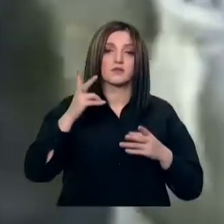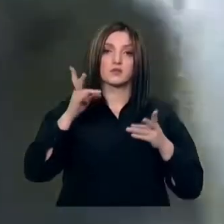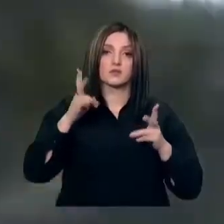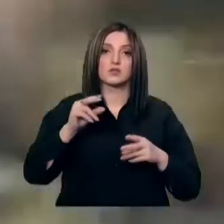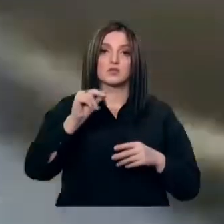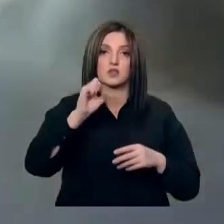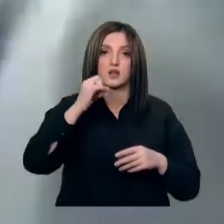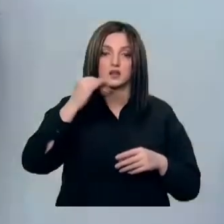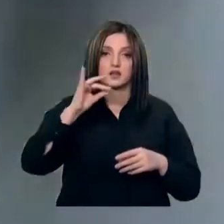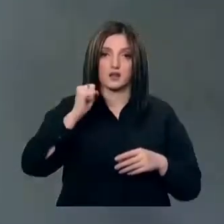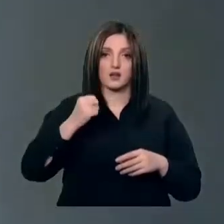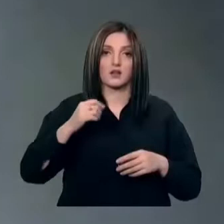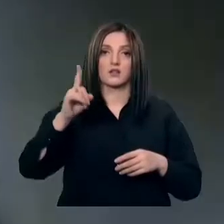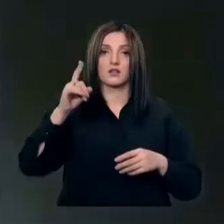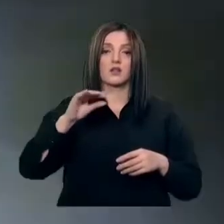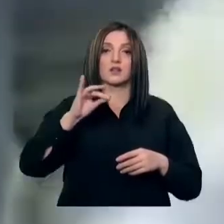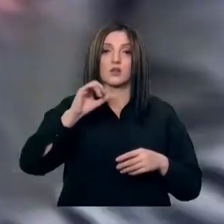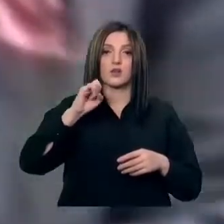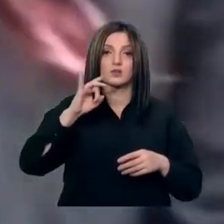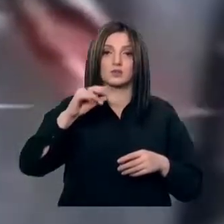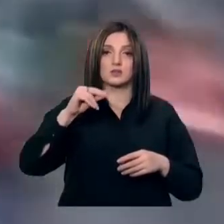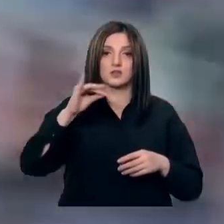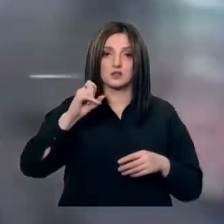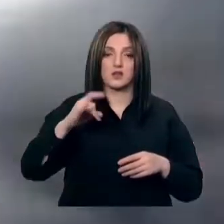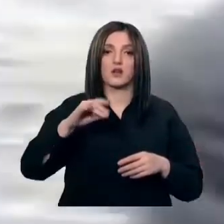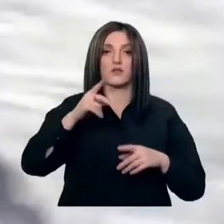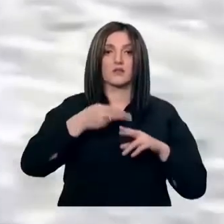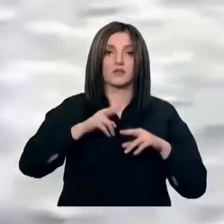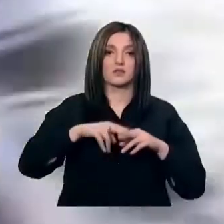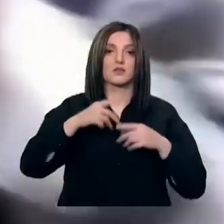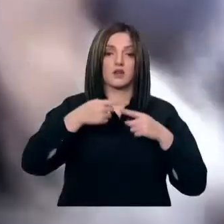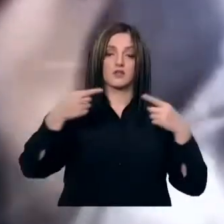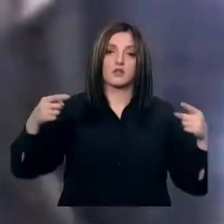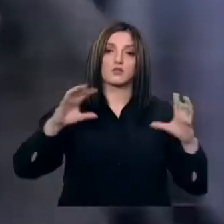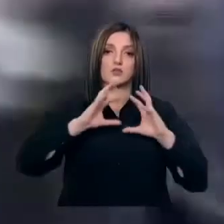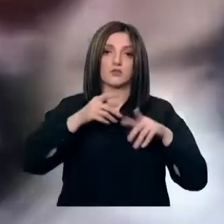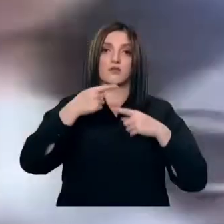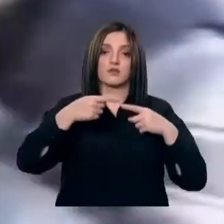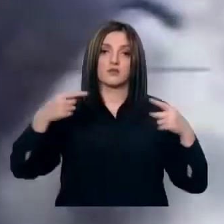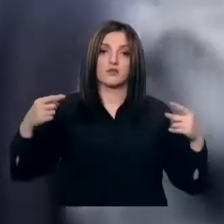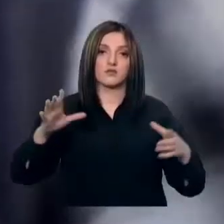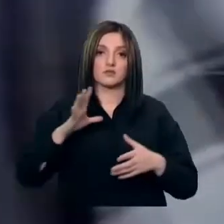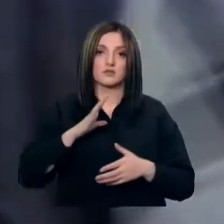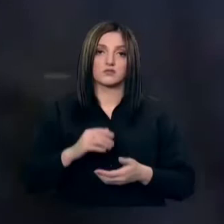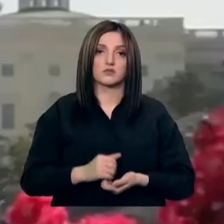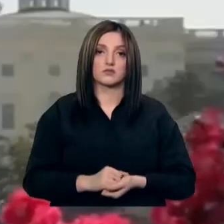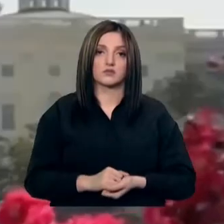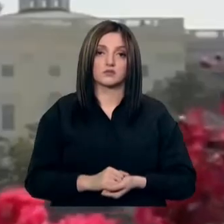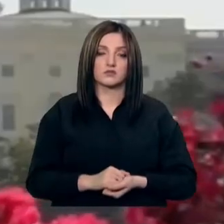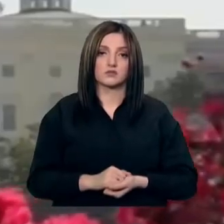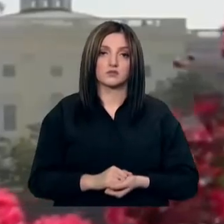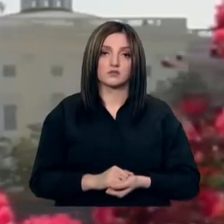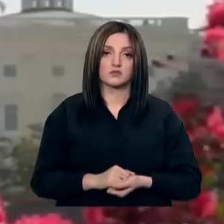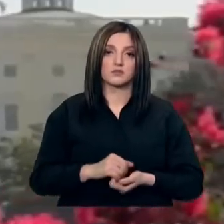Çexiya, Meksika, Kolumbiya, İordaniya, Peru, Honduras, Cibuti, habelə Bosniya və Hersegovina parlament